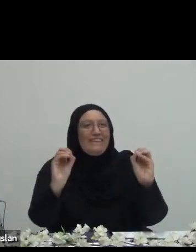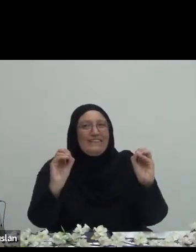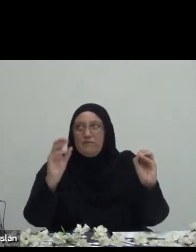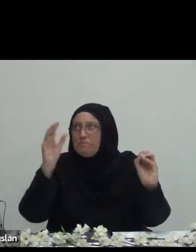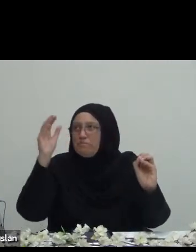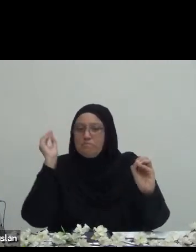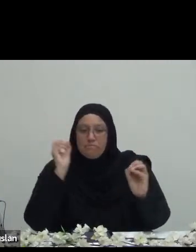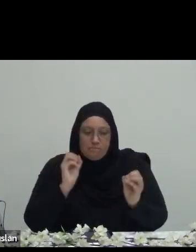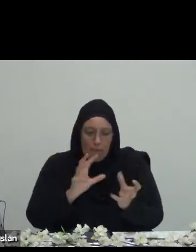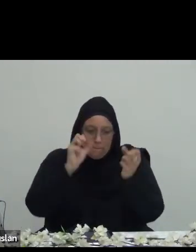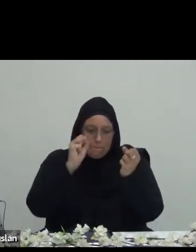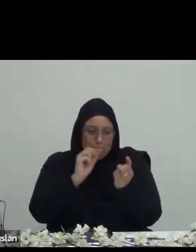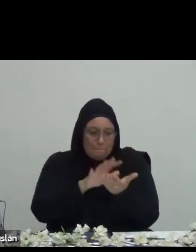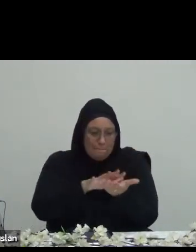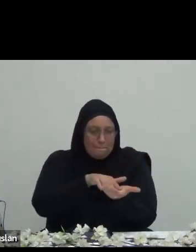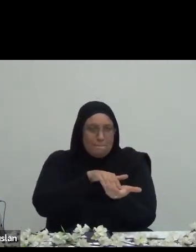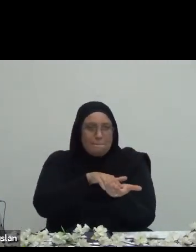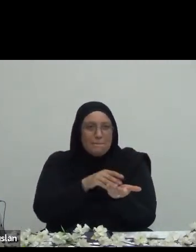المؤمن